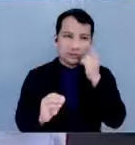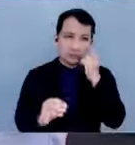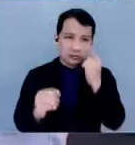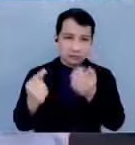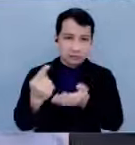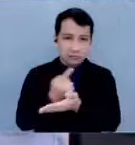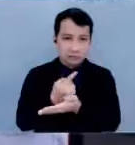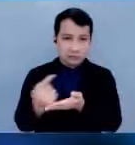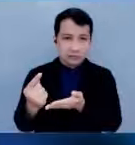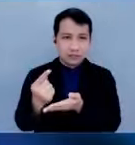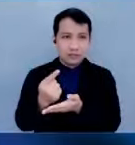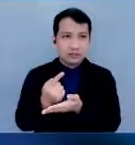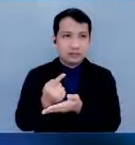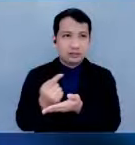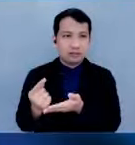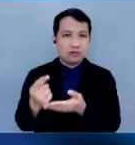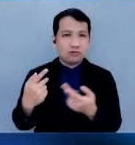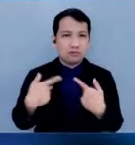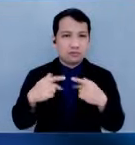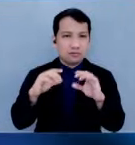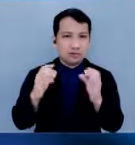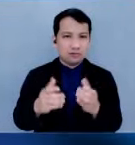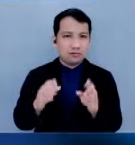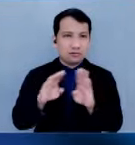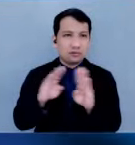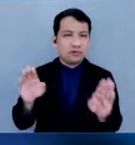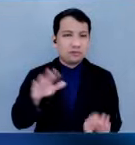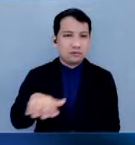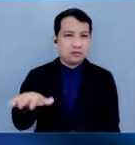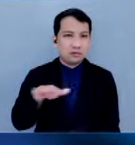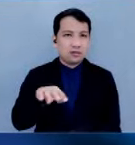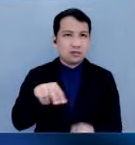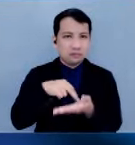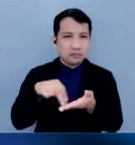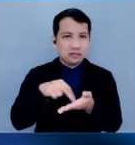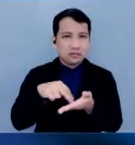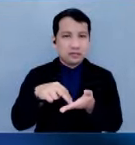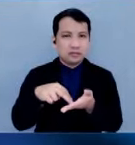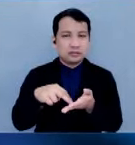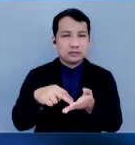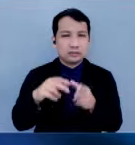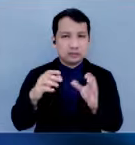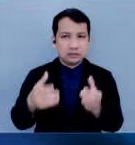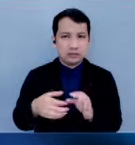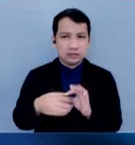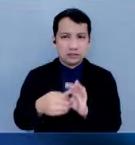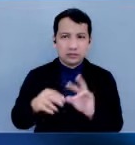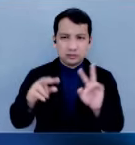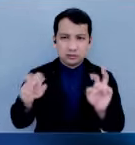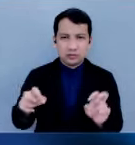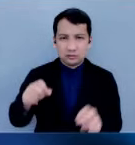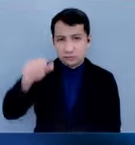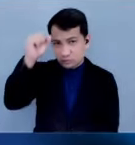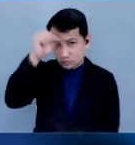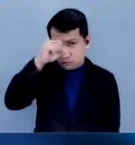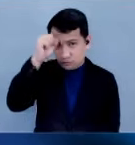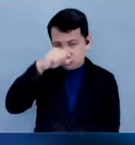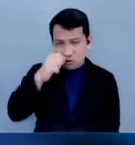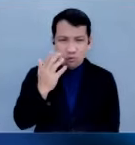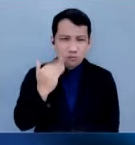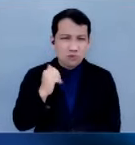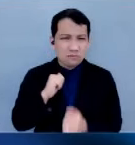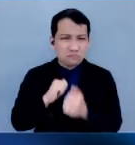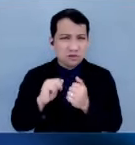may mga classes sila. But we offer also mga dance classes. Mm-hmm. Teacher, you call them scholars, dance scholars. Ano ibig sabihin mo?